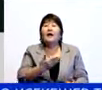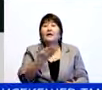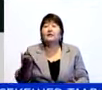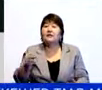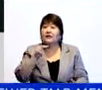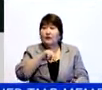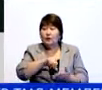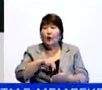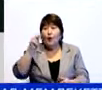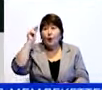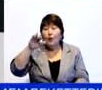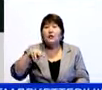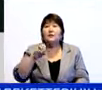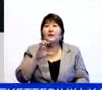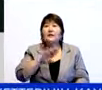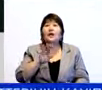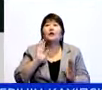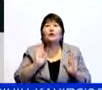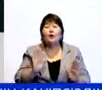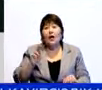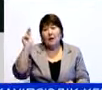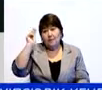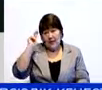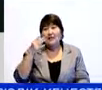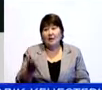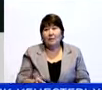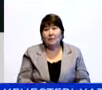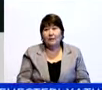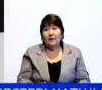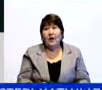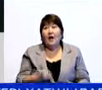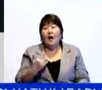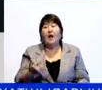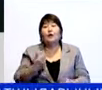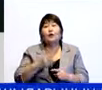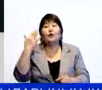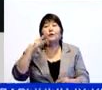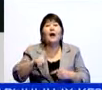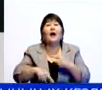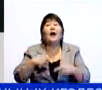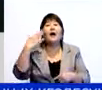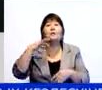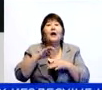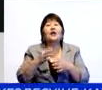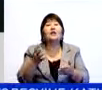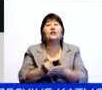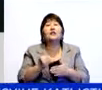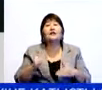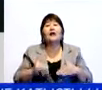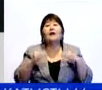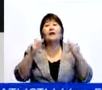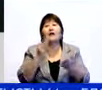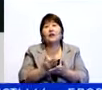миссияларыңыз, оқушының миссиясы не? Только білім. Ал ол мақсатқа, арманға жететін мақсаттың лестницаларында не